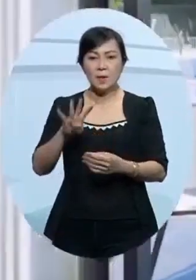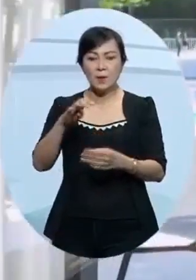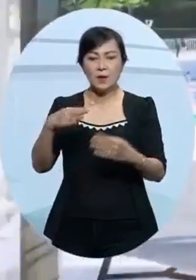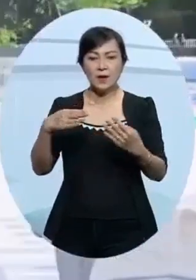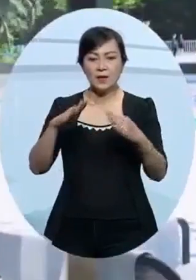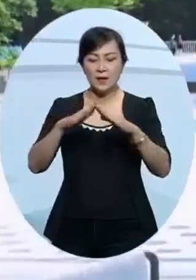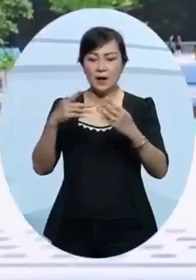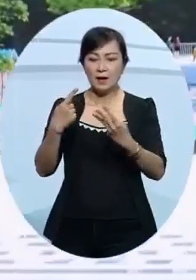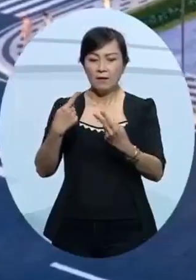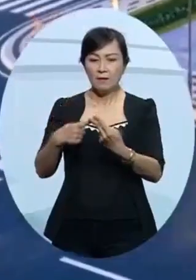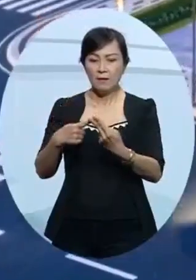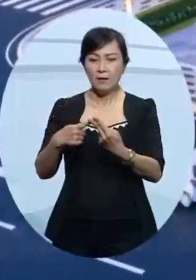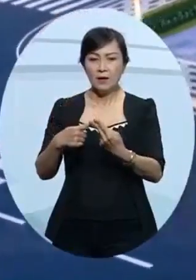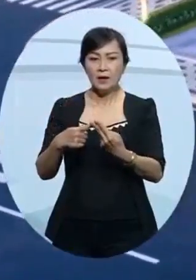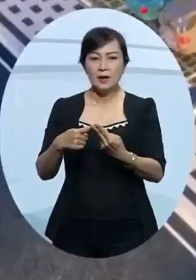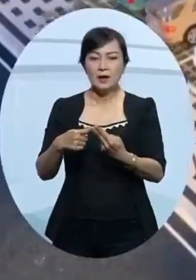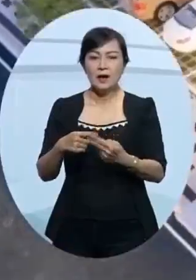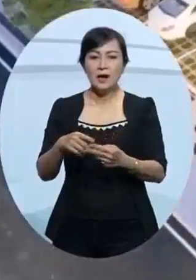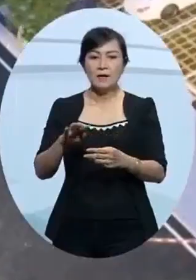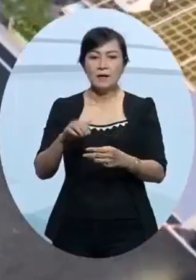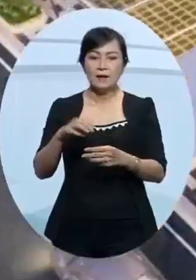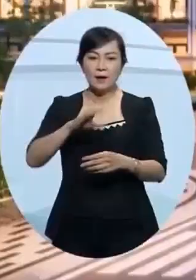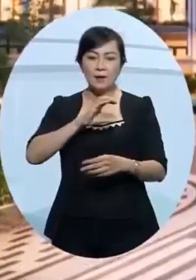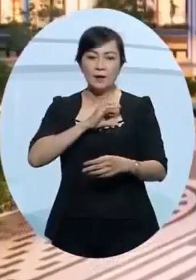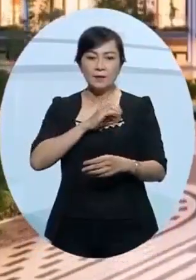căn nhà phố thương mại shop house và nhà phố chuyên gia cao